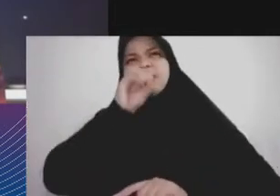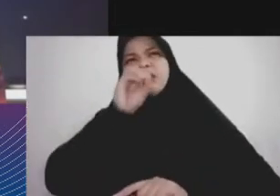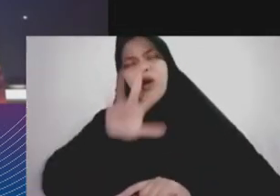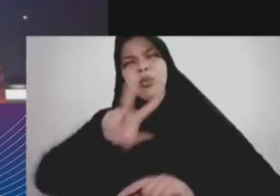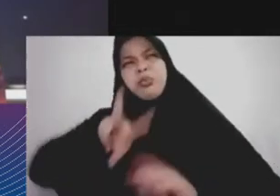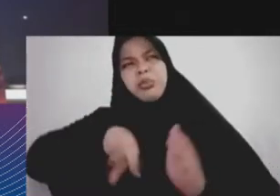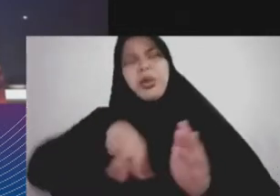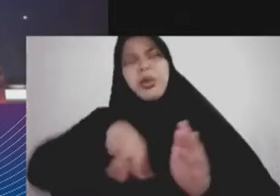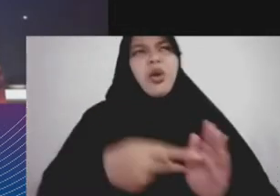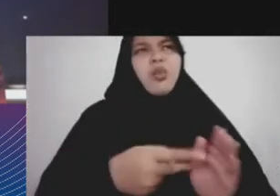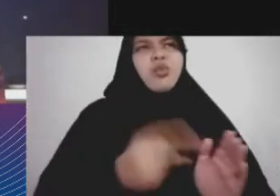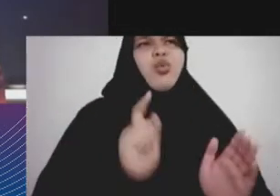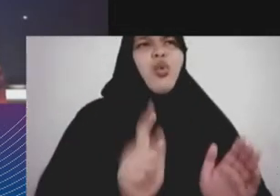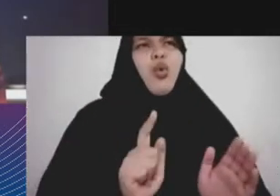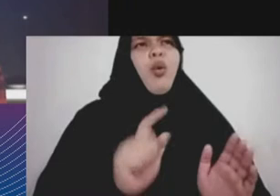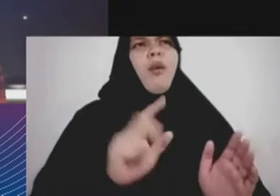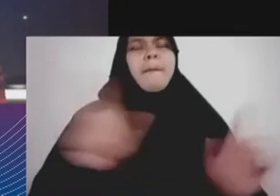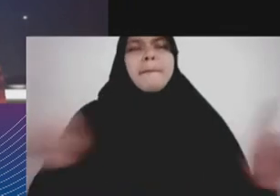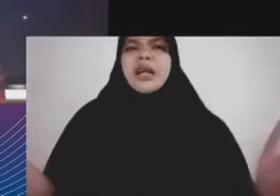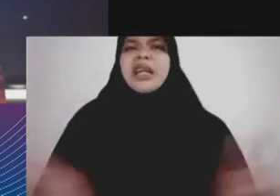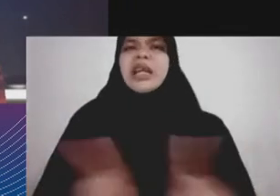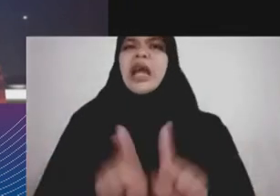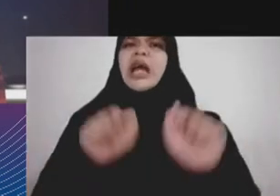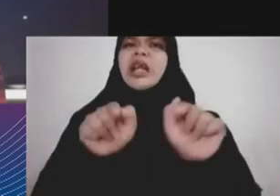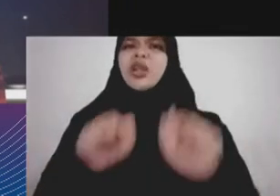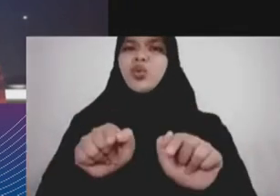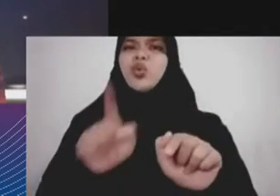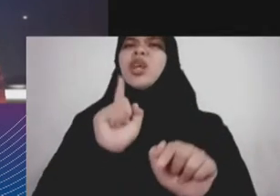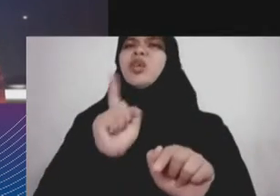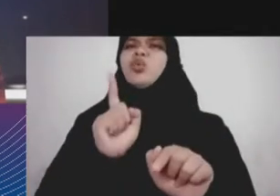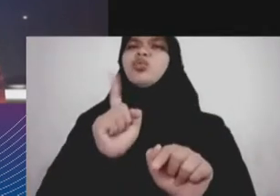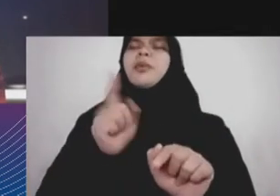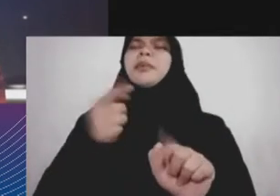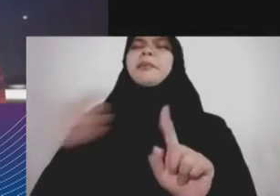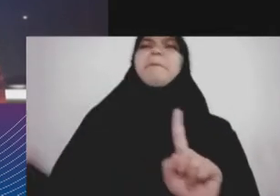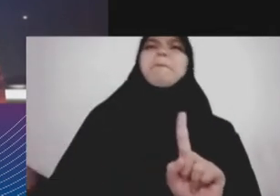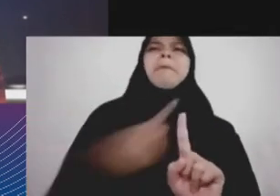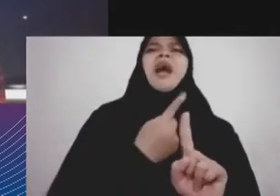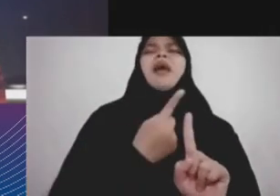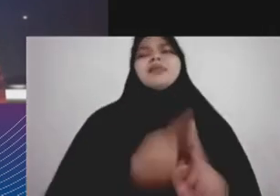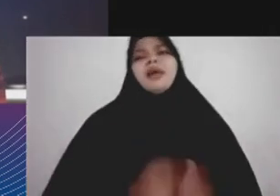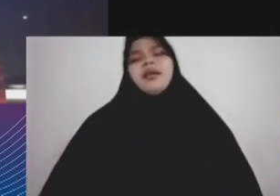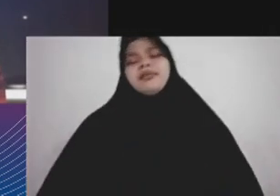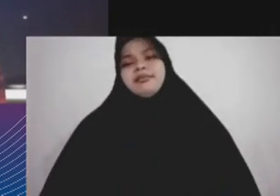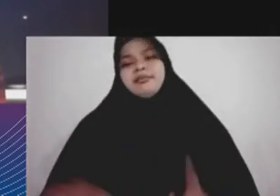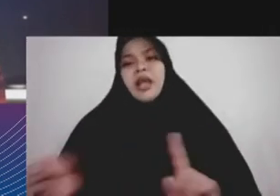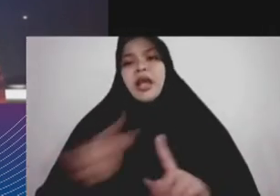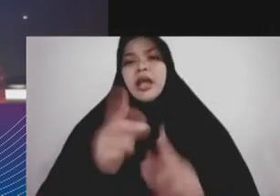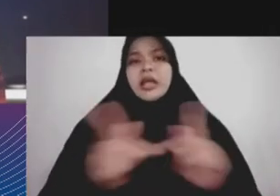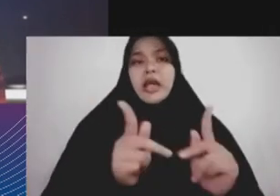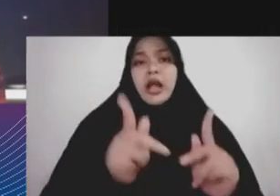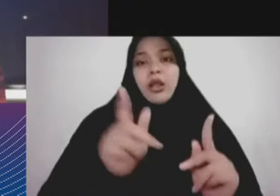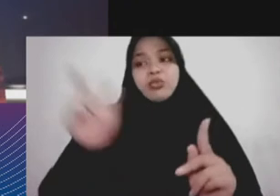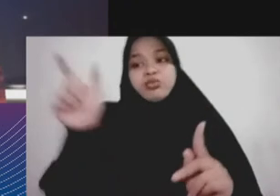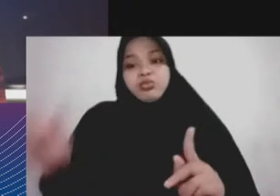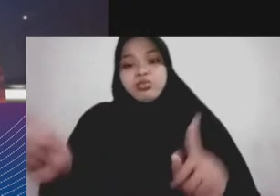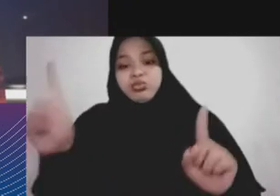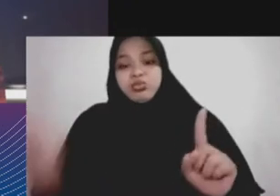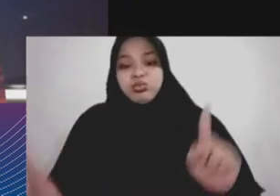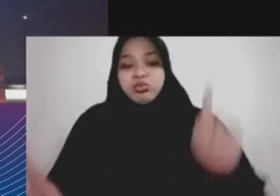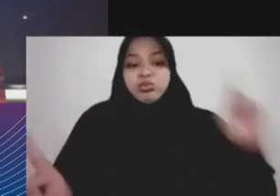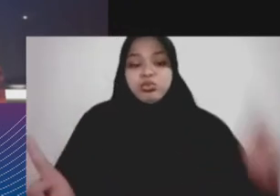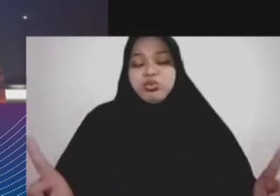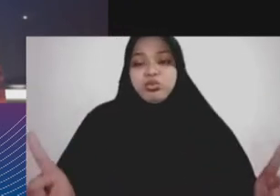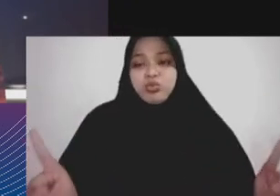bahwa perkawinan itu berupa paksaan. Kalau misalnya kedua calon mempelainya itu